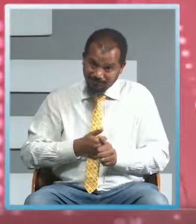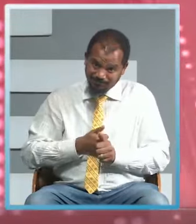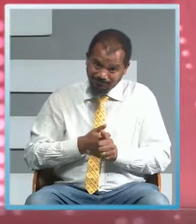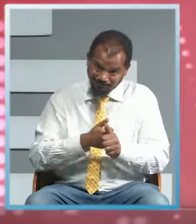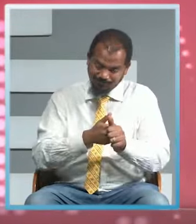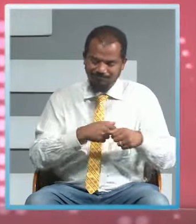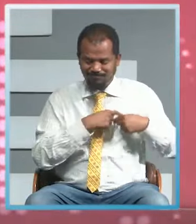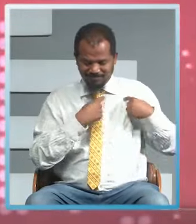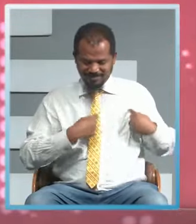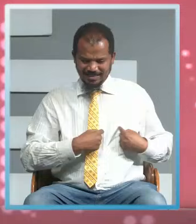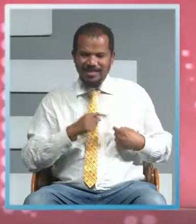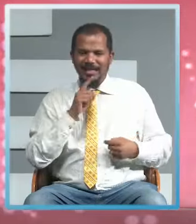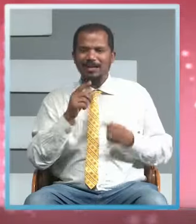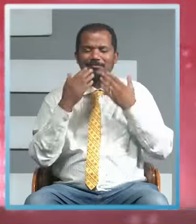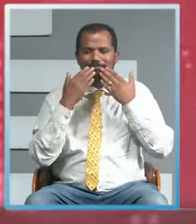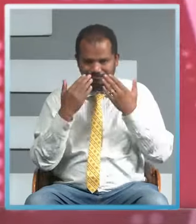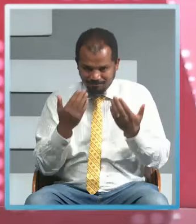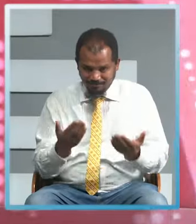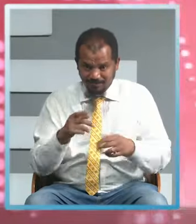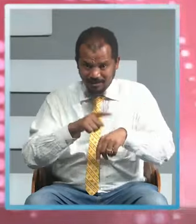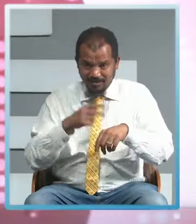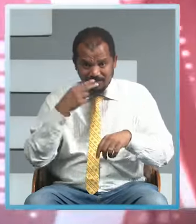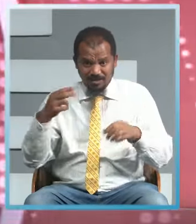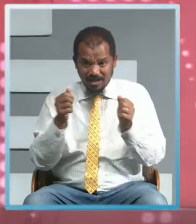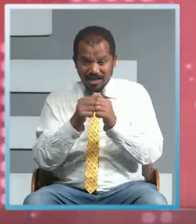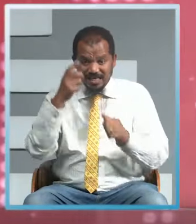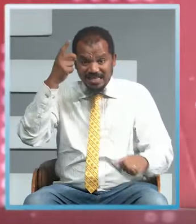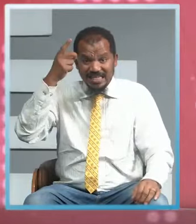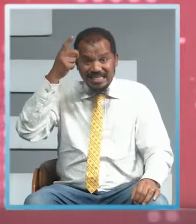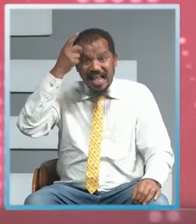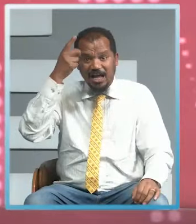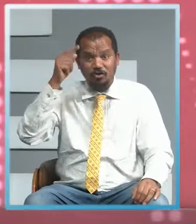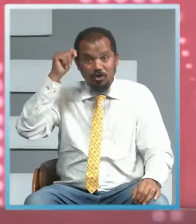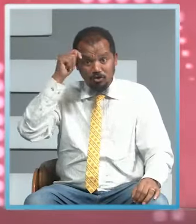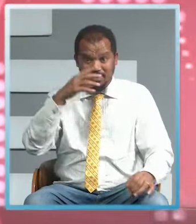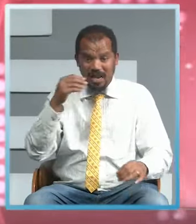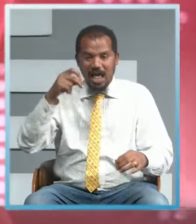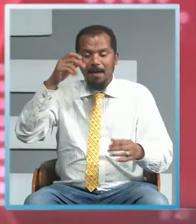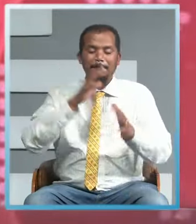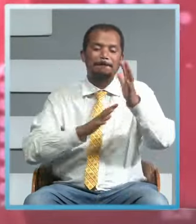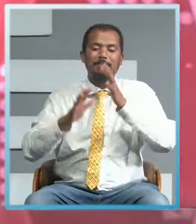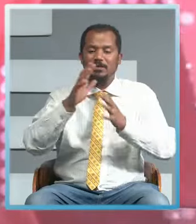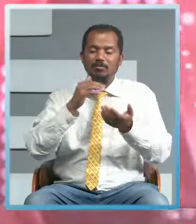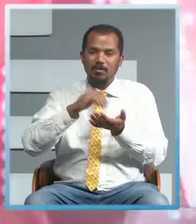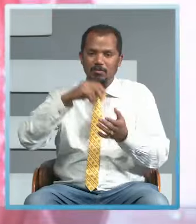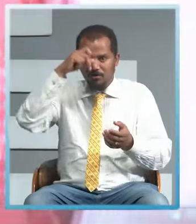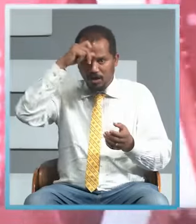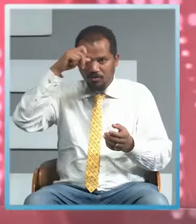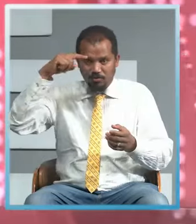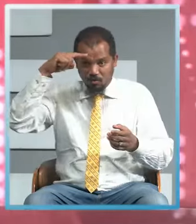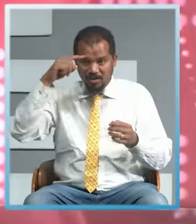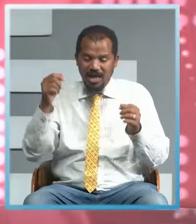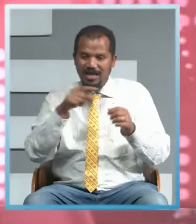ነበር። ስለተከታተላችሁን ከልብ ነው የምናመሰግነው። ከሰዓቱ ዜና ጋር ይድነቃቸው ተሾመና